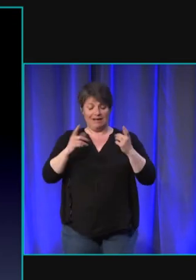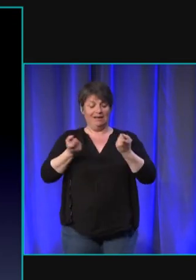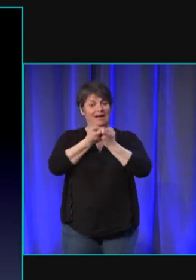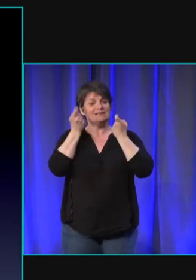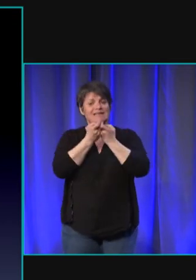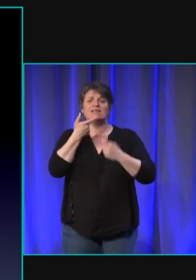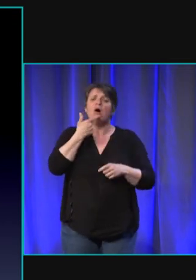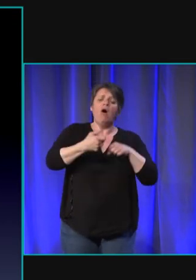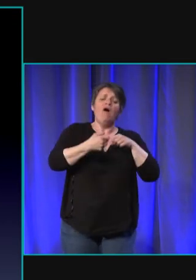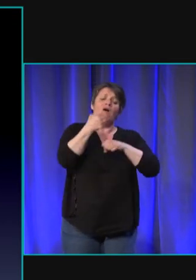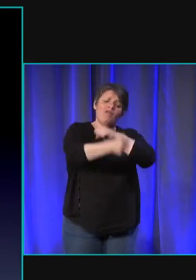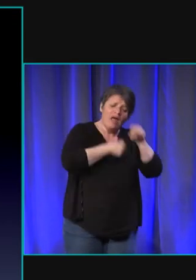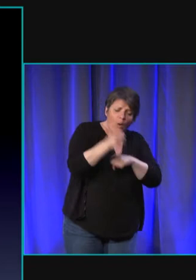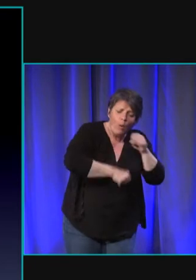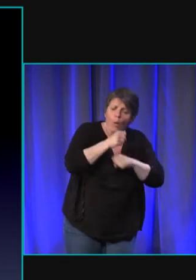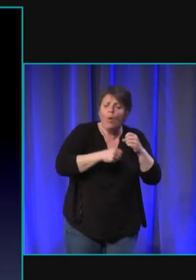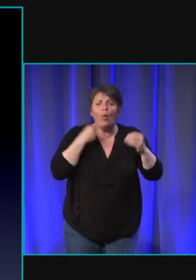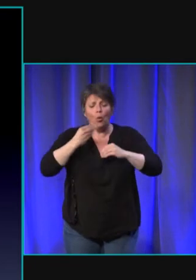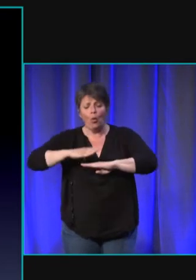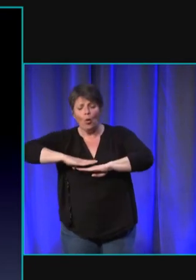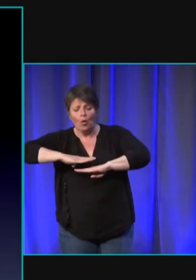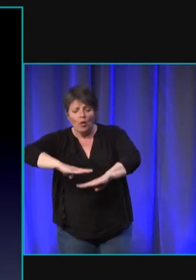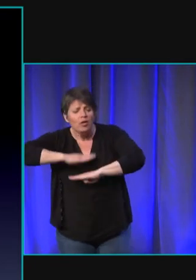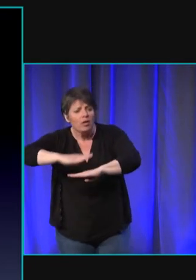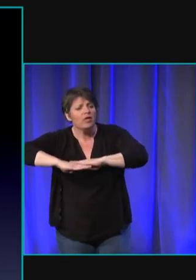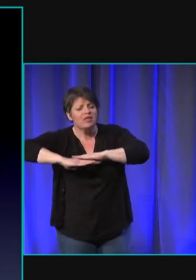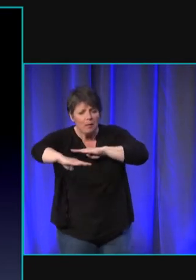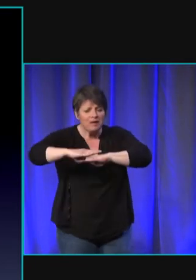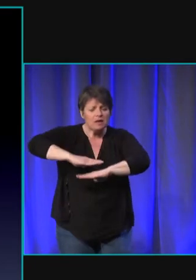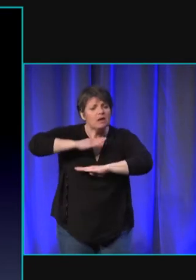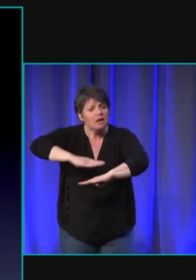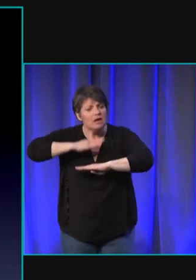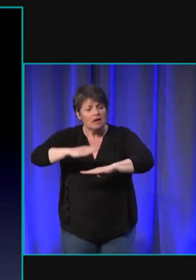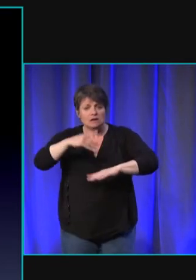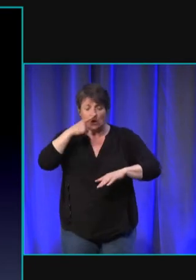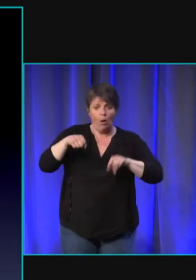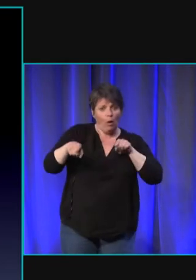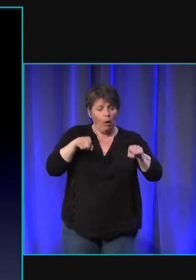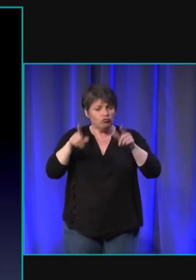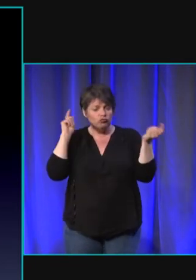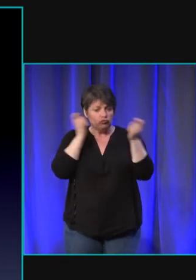sur vélo ou un exercice sur tapis roulant, en course à pied, est-ce qu'il y a un effet de la modalité?